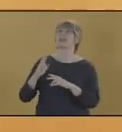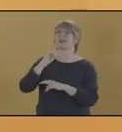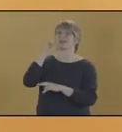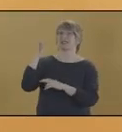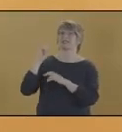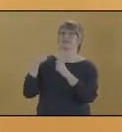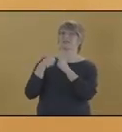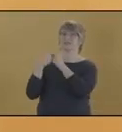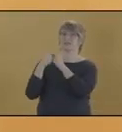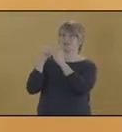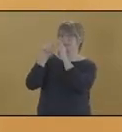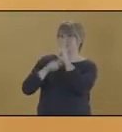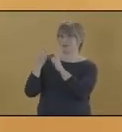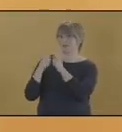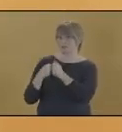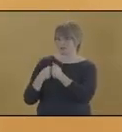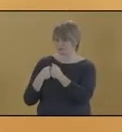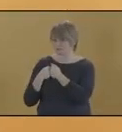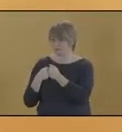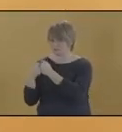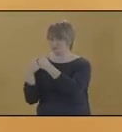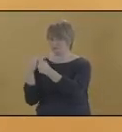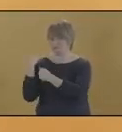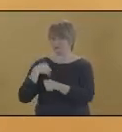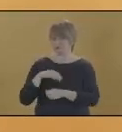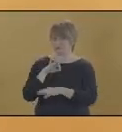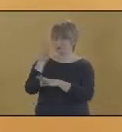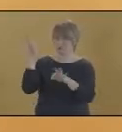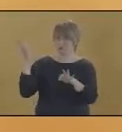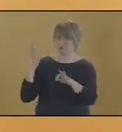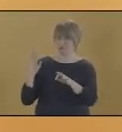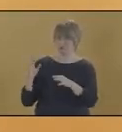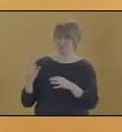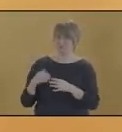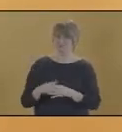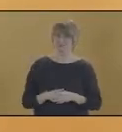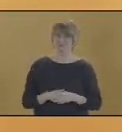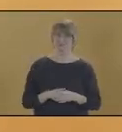Und damit sage ich schon mal Dankeschön.